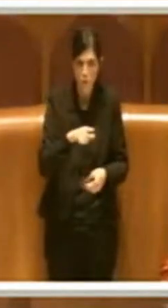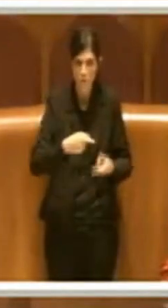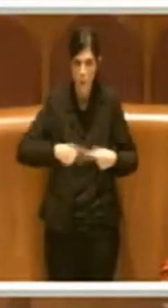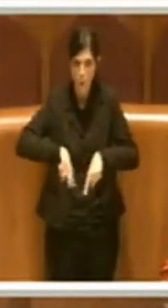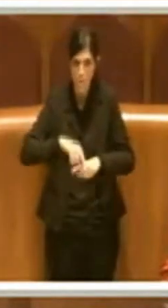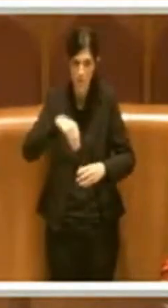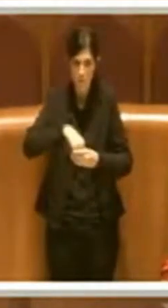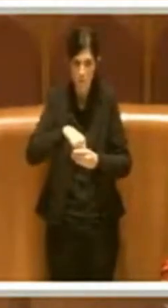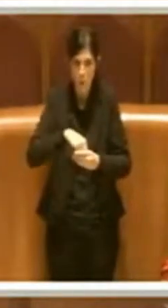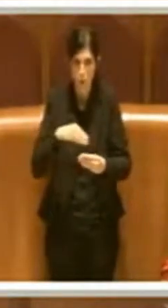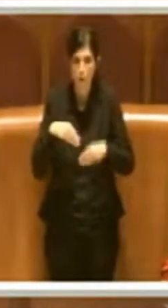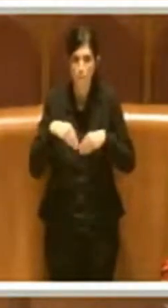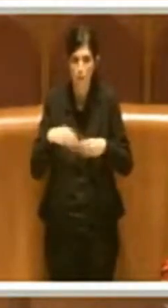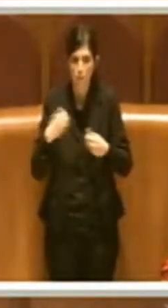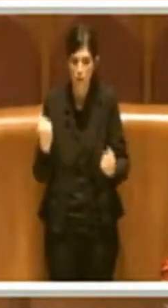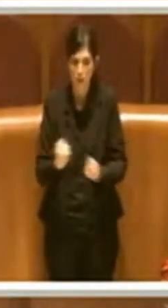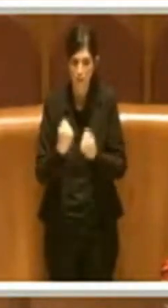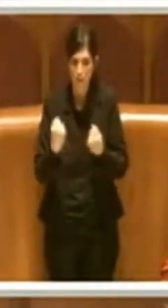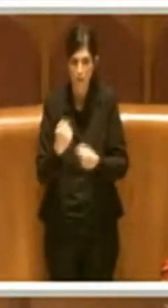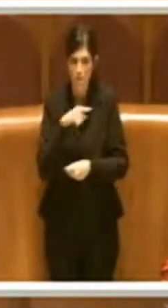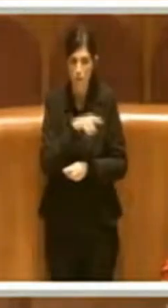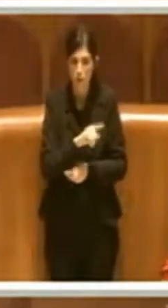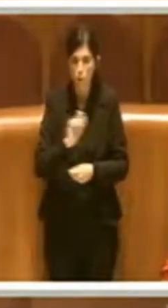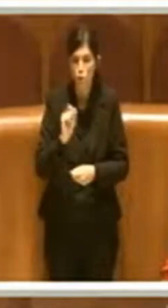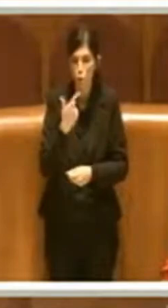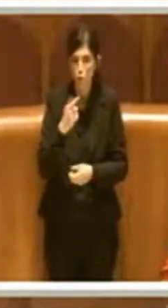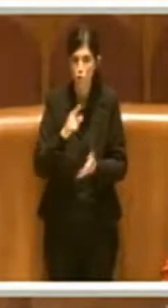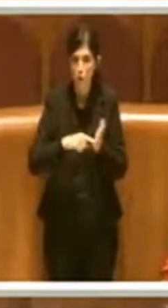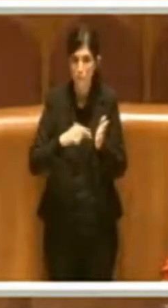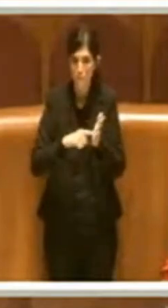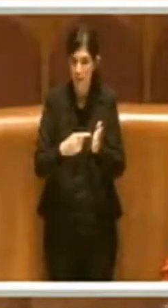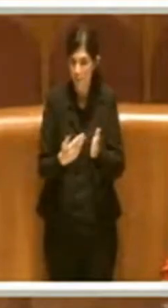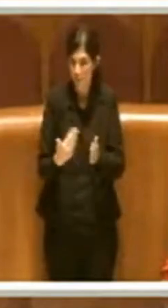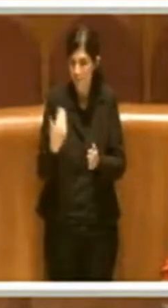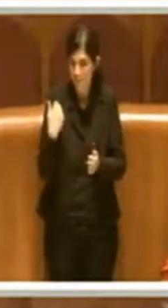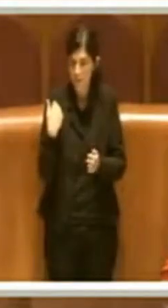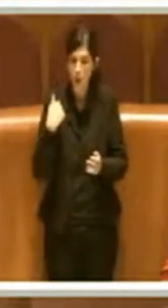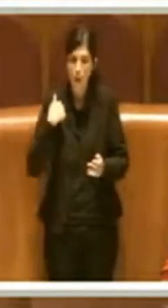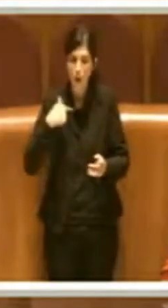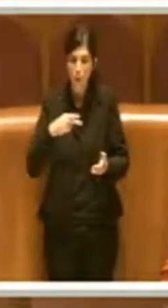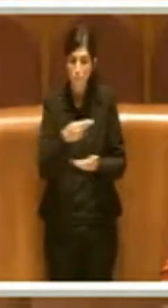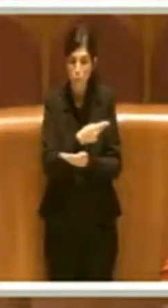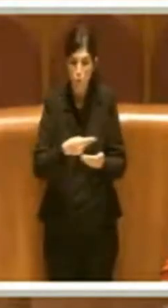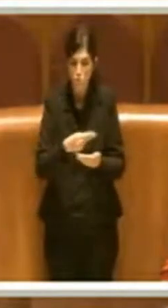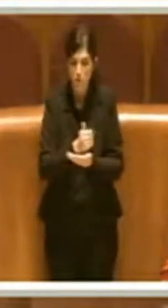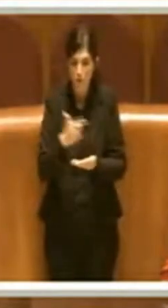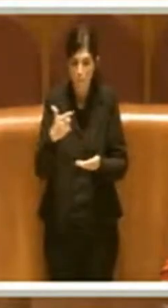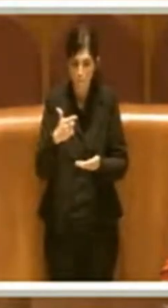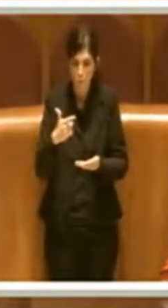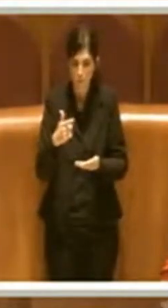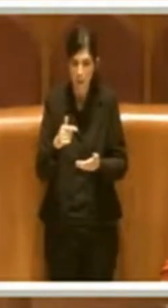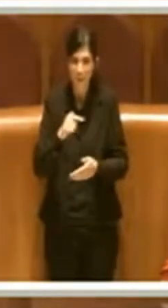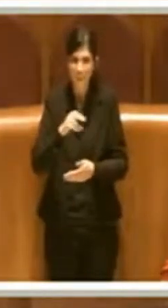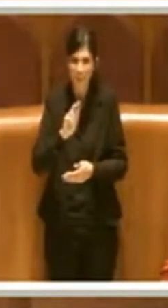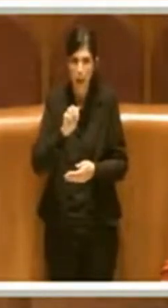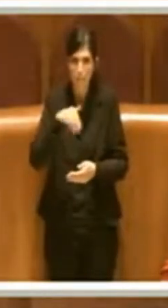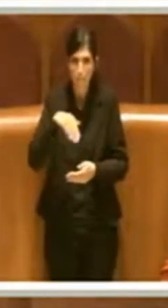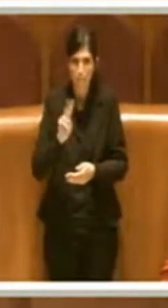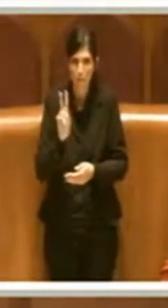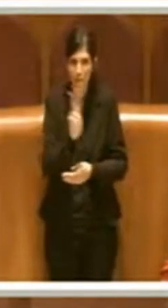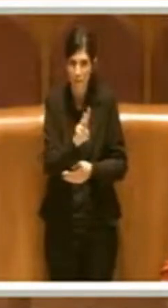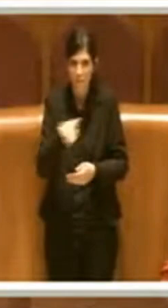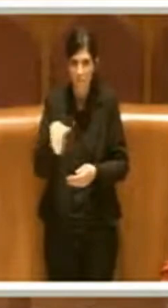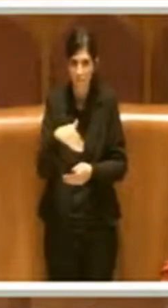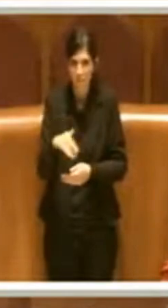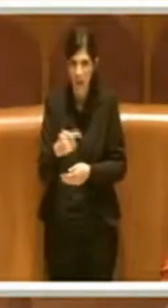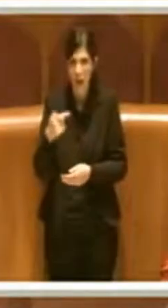l'avrà sicuramente notato, da circa 12 mesi abbiamo riesumato questo progetto importante della tranvia Termini Vaticana Aurelia, che era